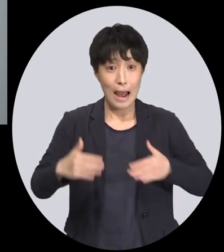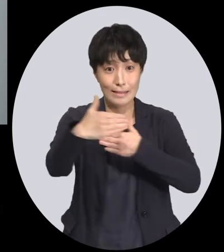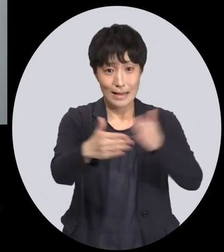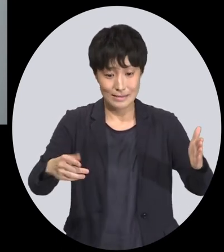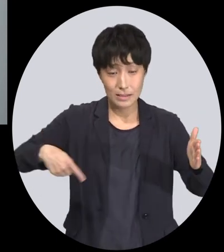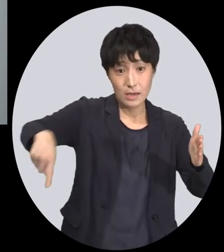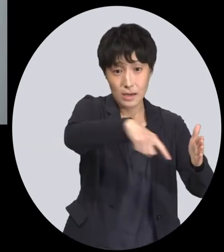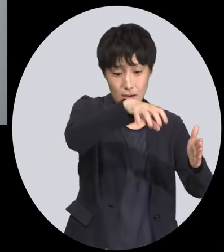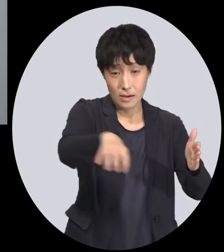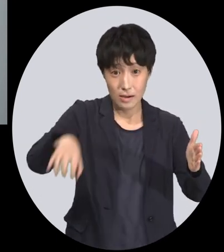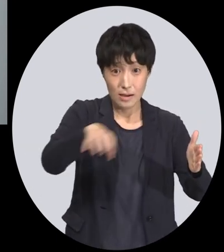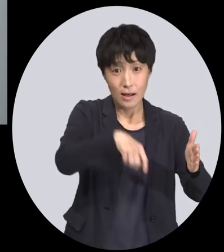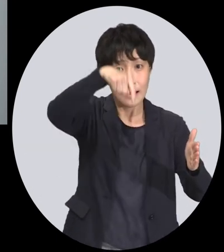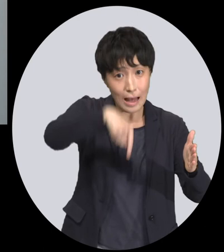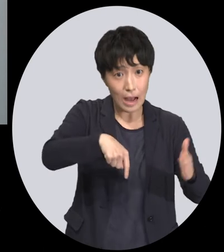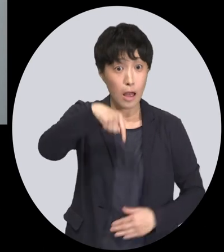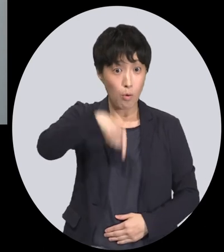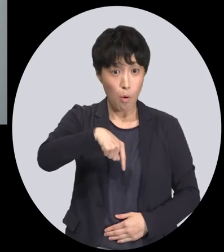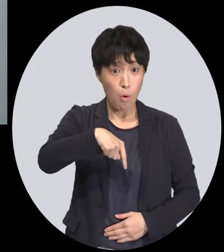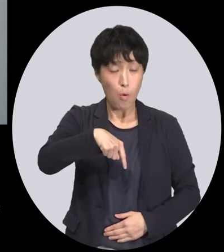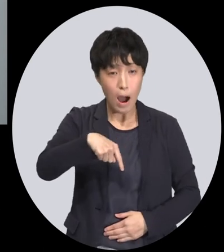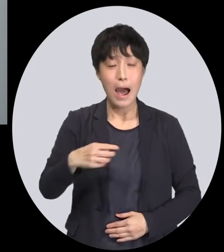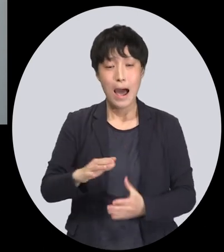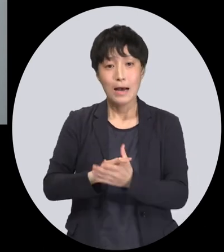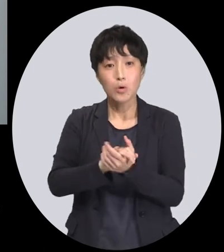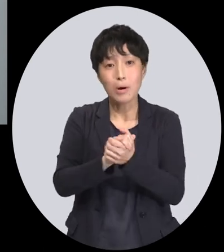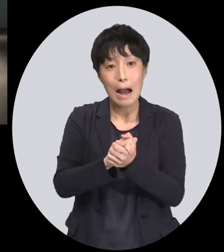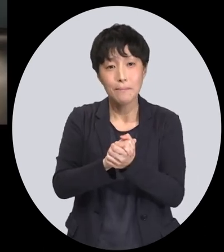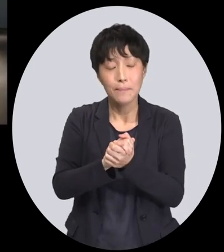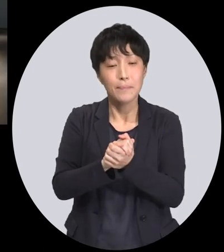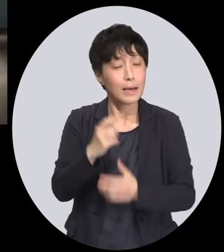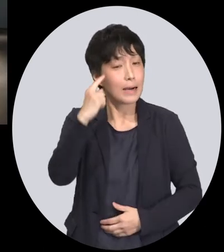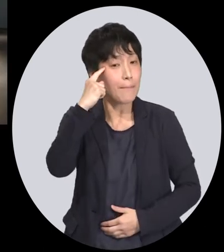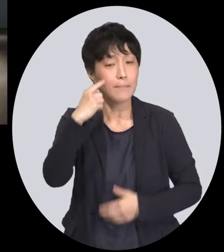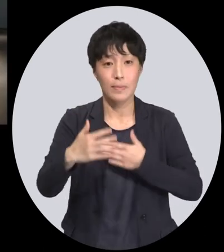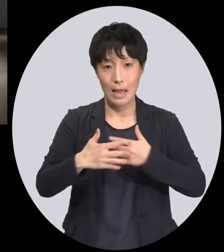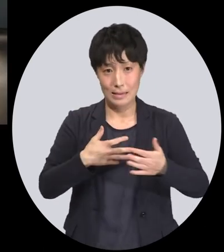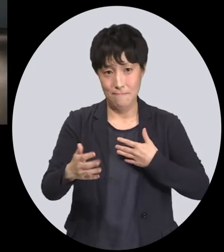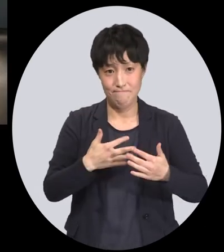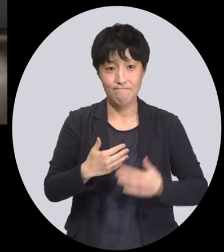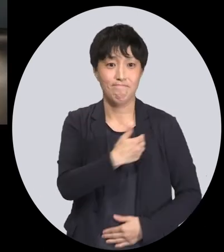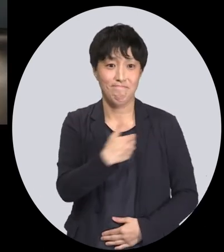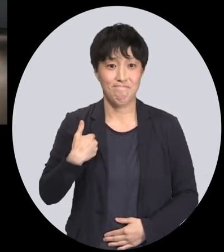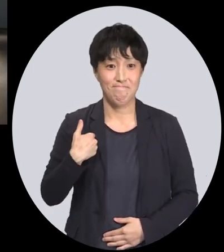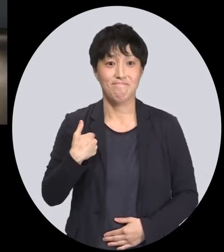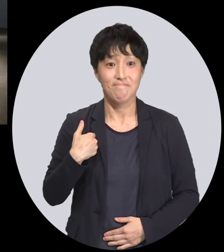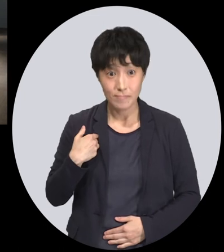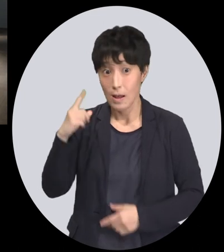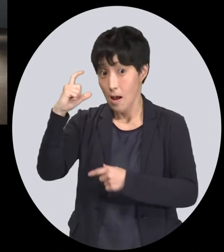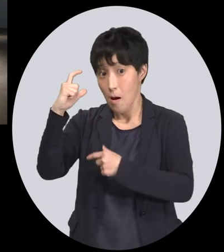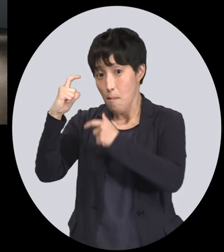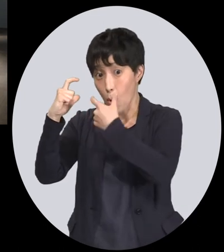今回の展覧会ですけどここではちょっと触覚的な感じ名無主義写真回廊では写真の世界